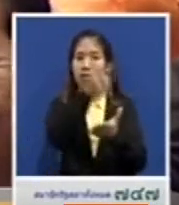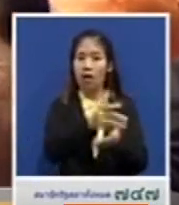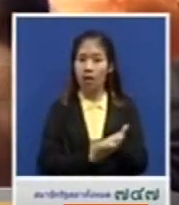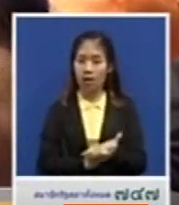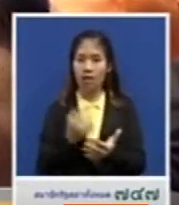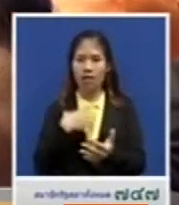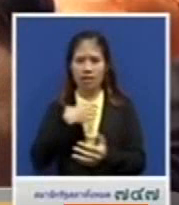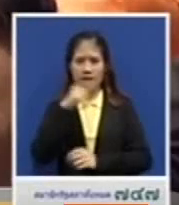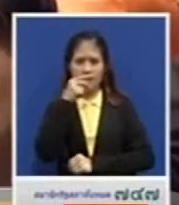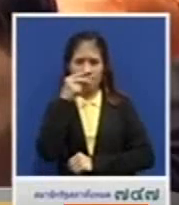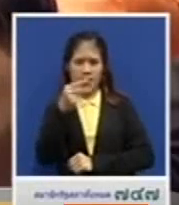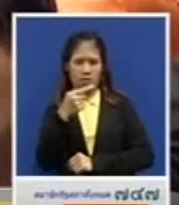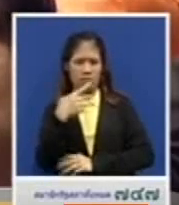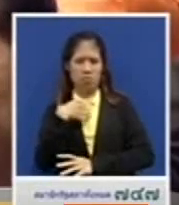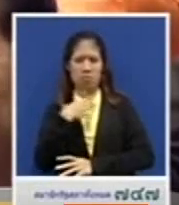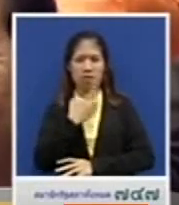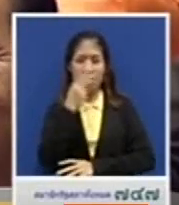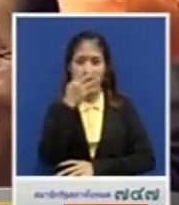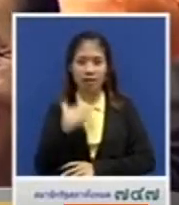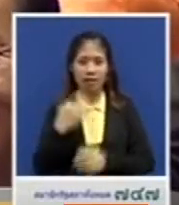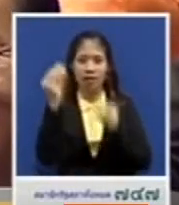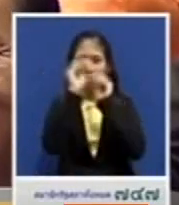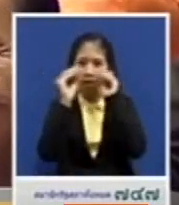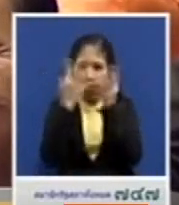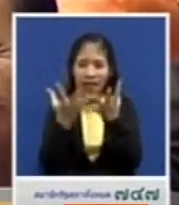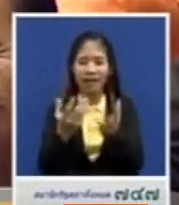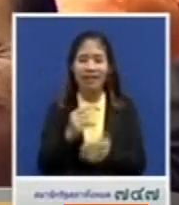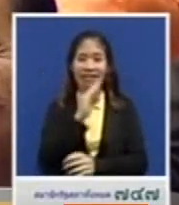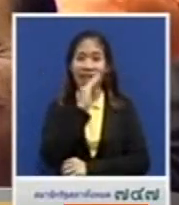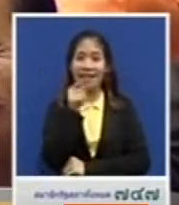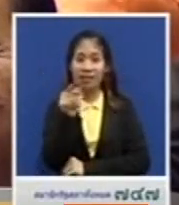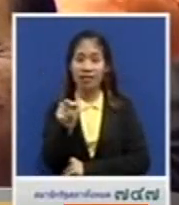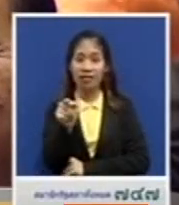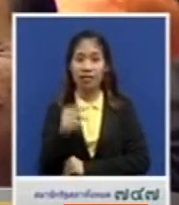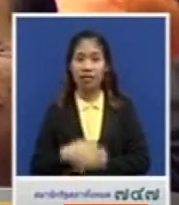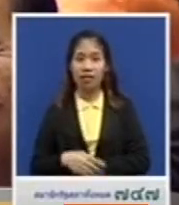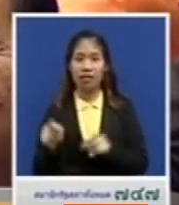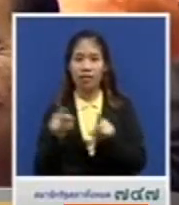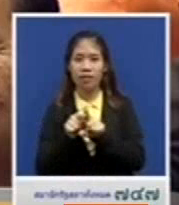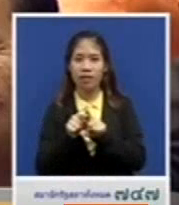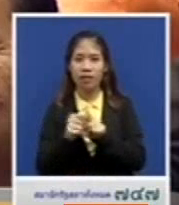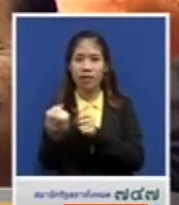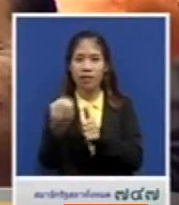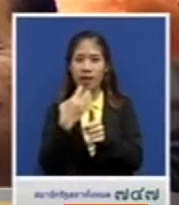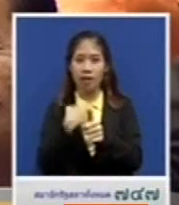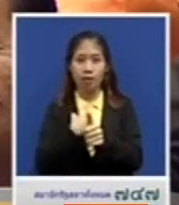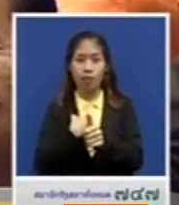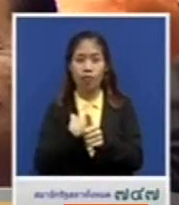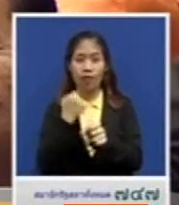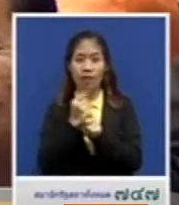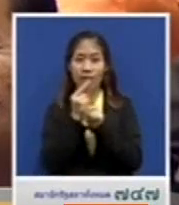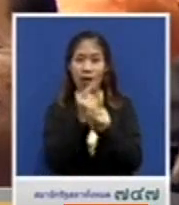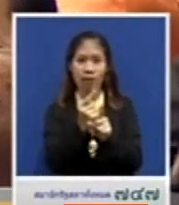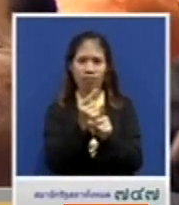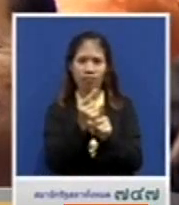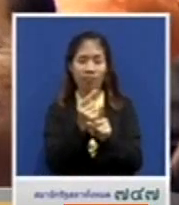ผมไม่อยากจะเห็นความสับสนถ้าท่านคงไม่ตามทางคำแนะนำของผมนะแต่ว่าผมห